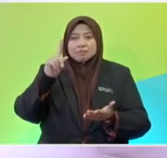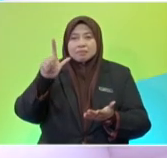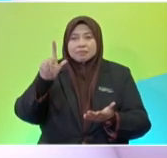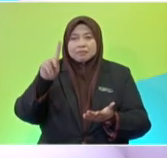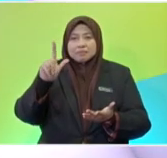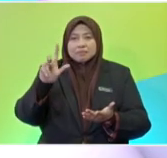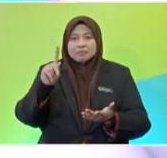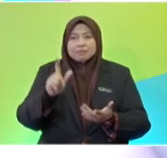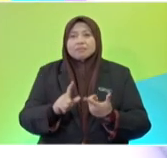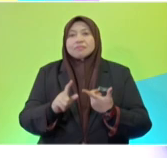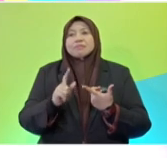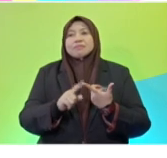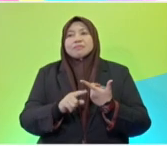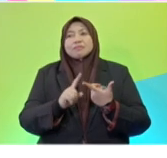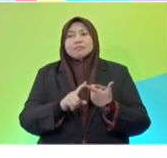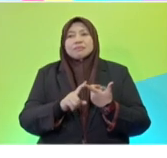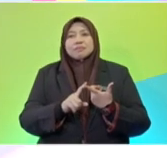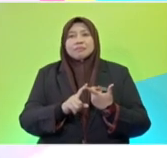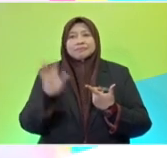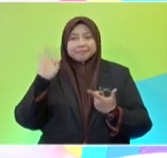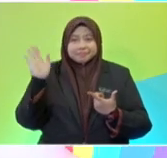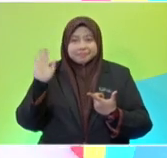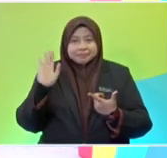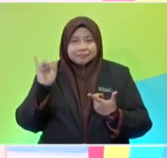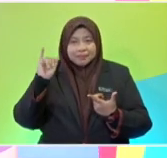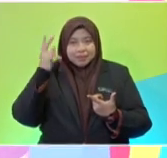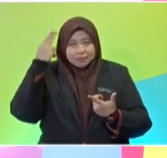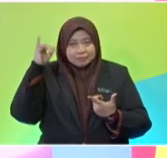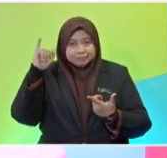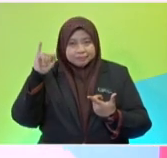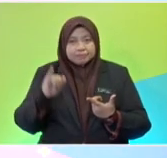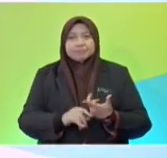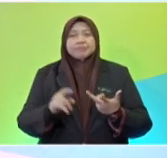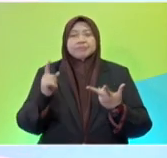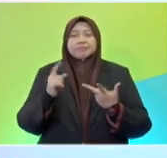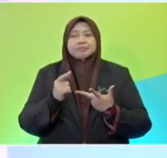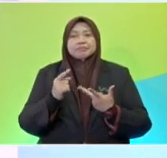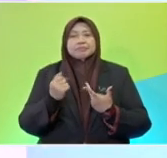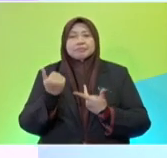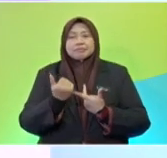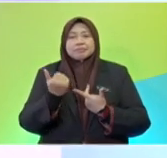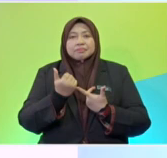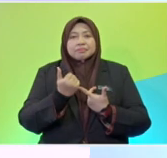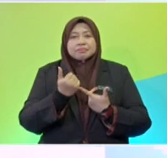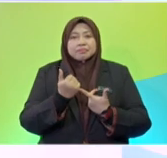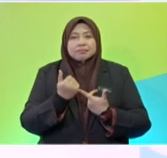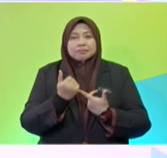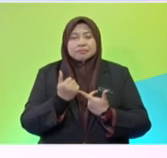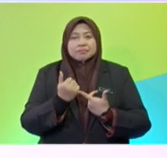azrail Muhammad Azrul hai seterusnya Azzahra